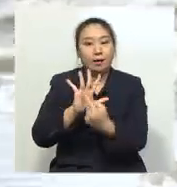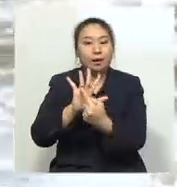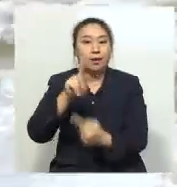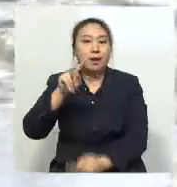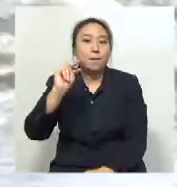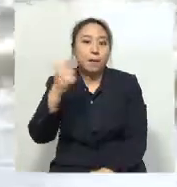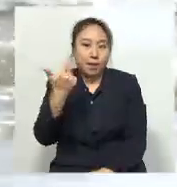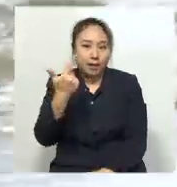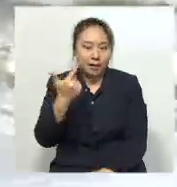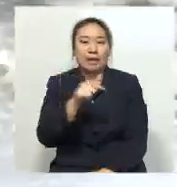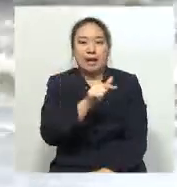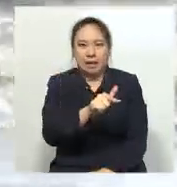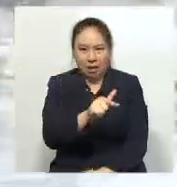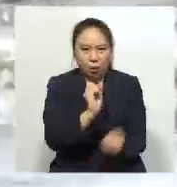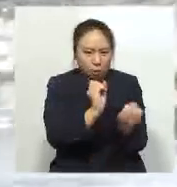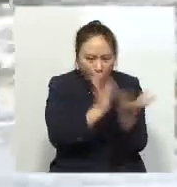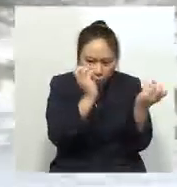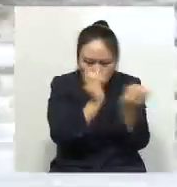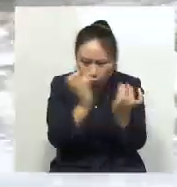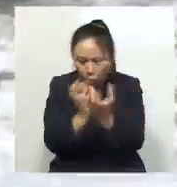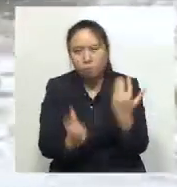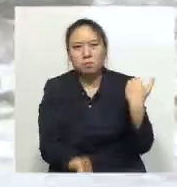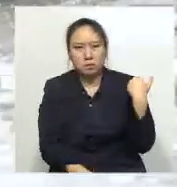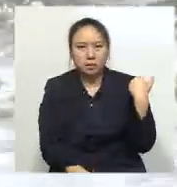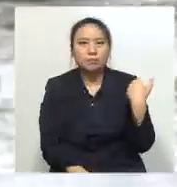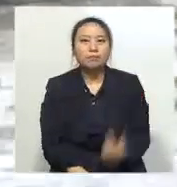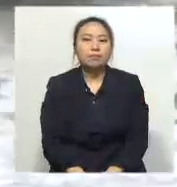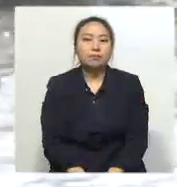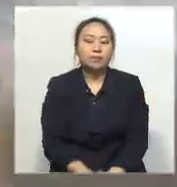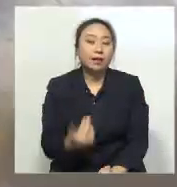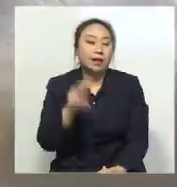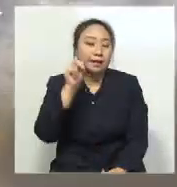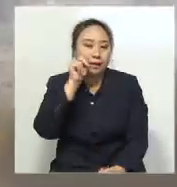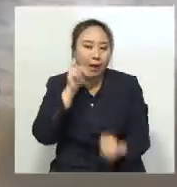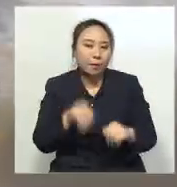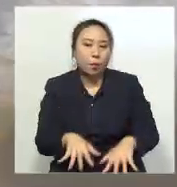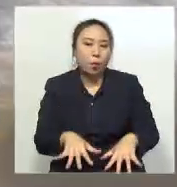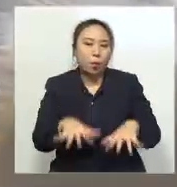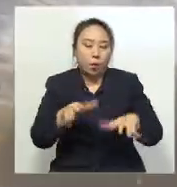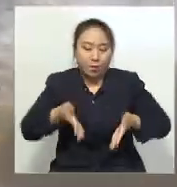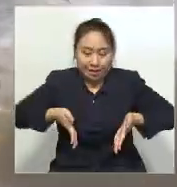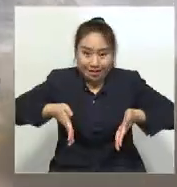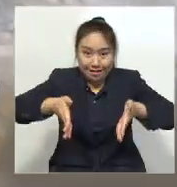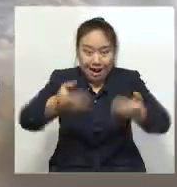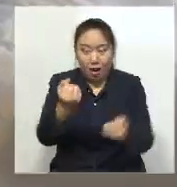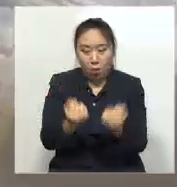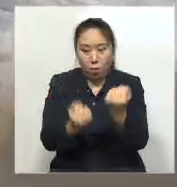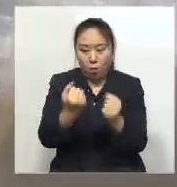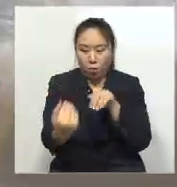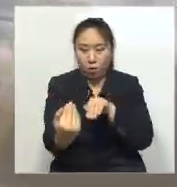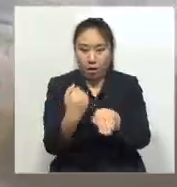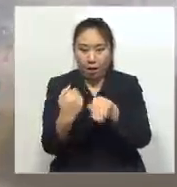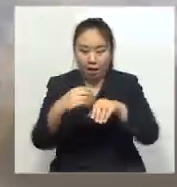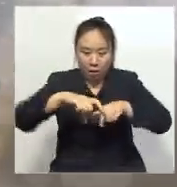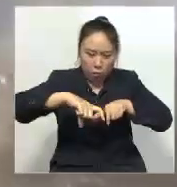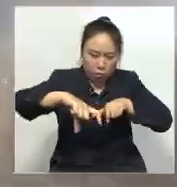สงครามนะคะจนได้รับผลกระทบอย่างต่อเนื่องค่ะโดยน้ำท่วมเอ่อล้นเส้นทางการสัญจรของประชาชนระยะทางยาวก